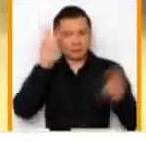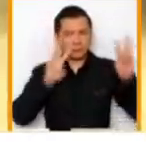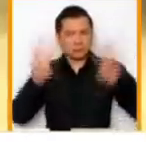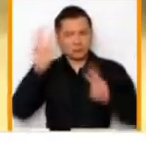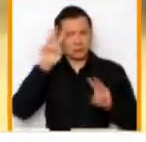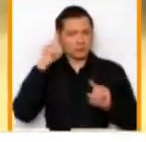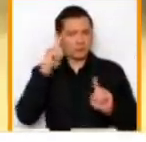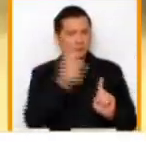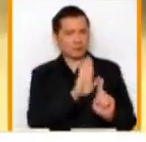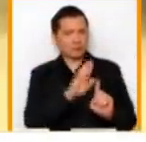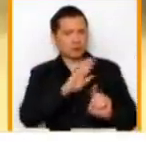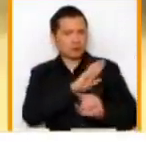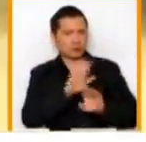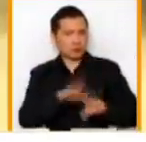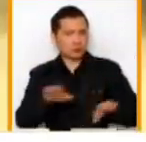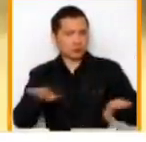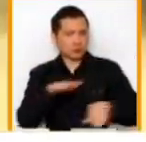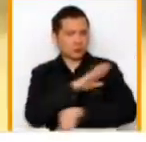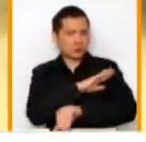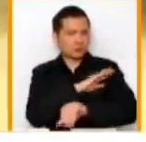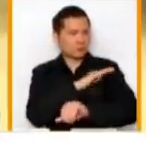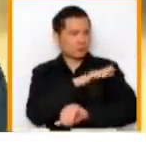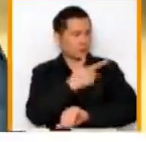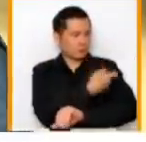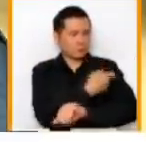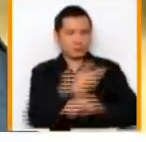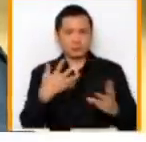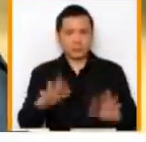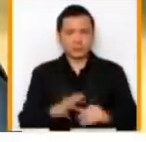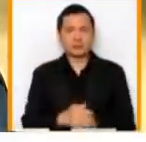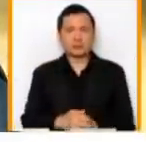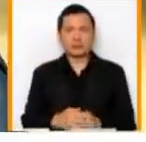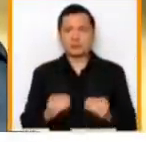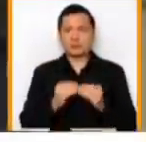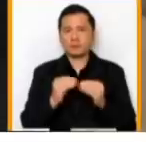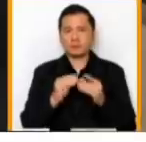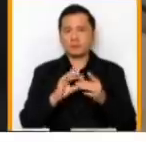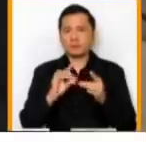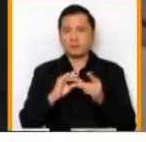pagpapabakuna ng kanilang mga anak. May unang balita si Salima Refran.